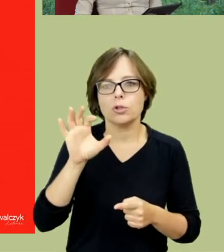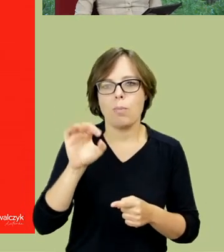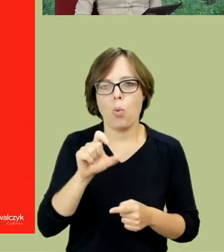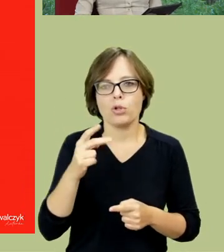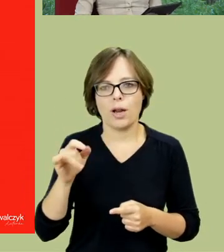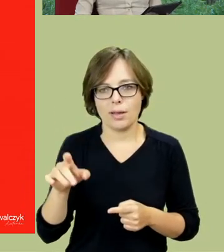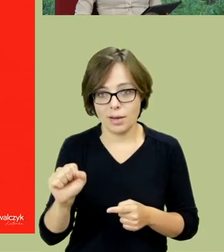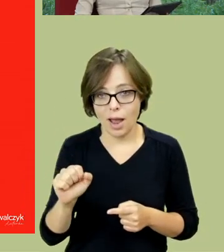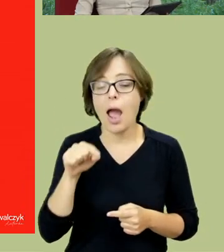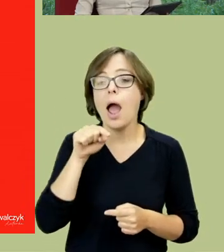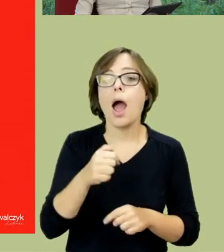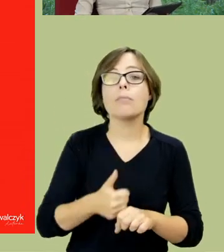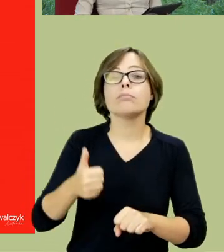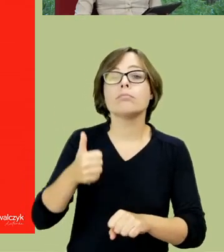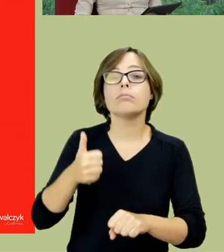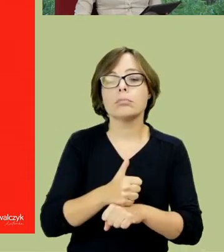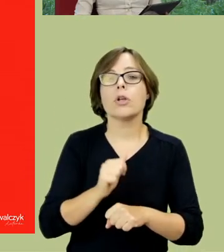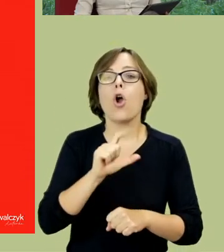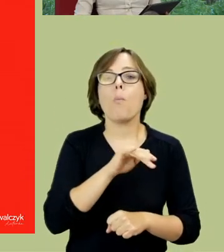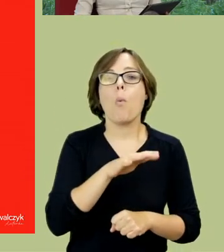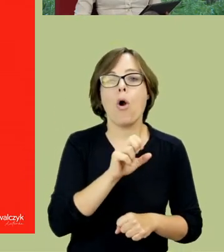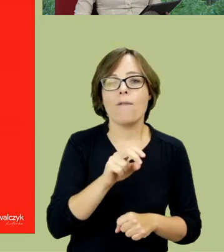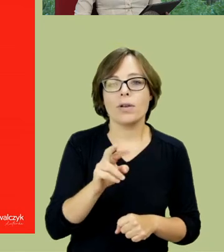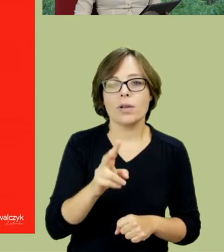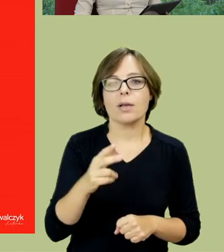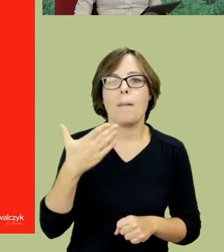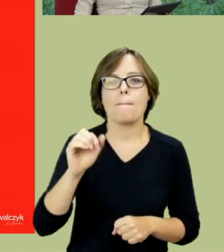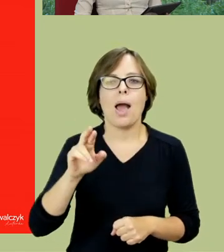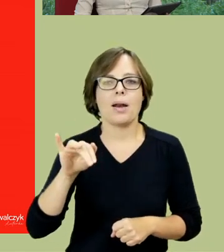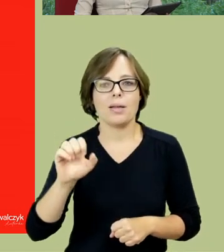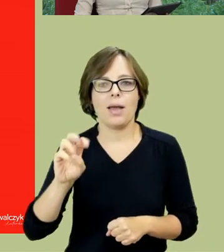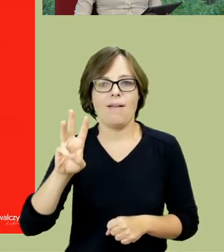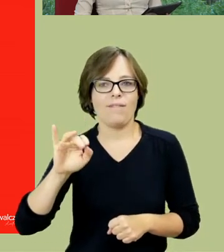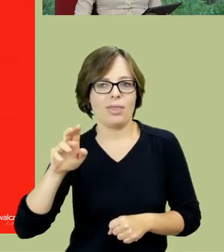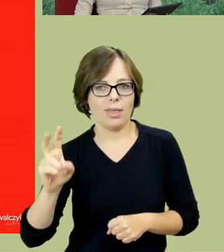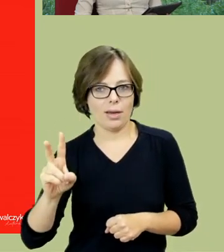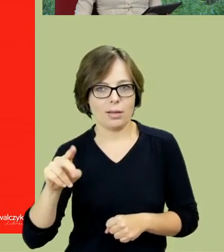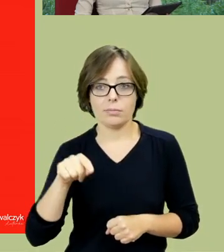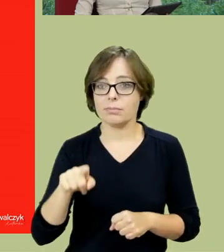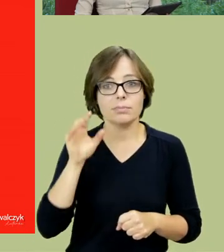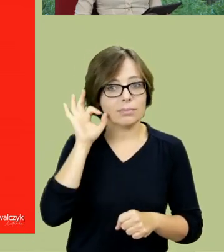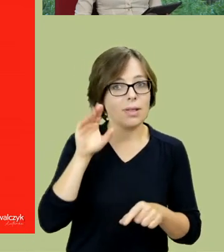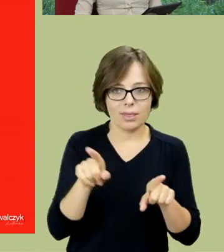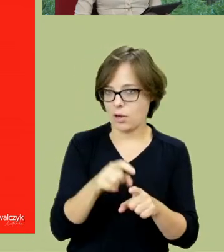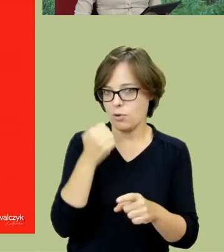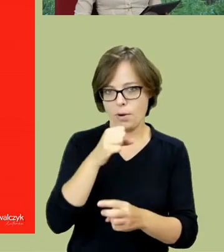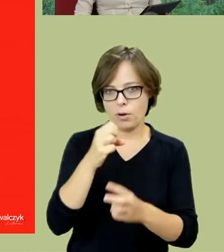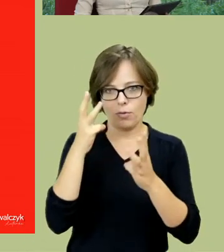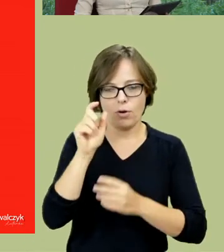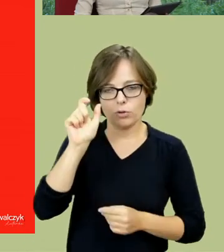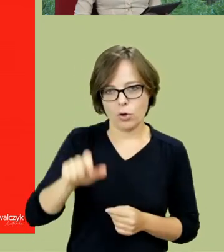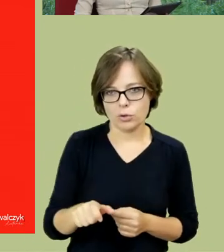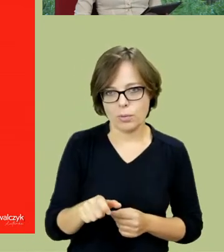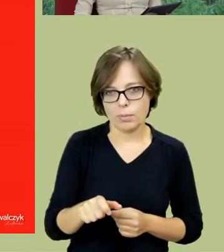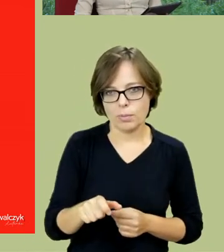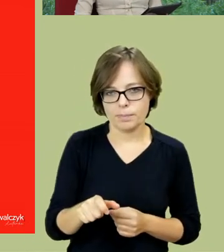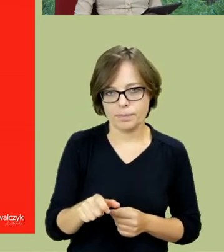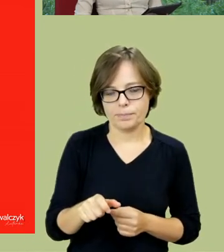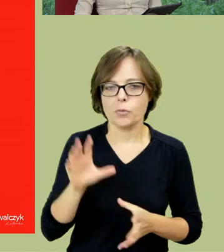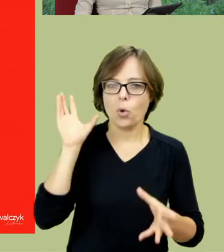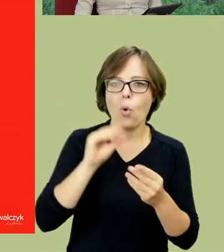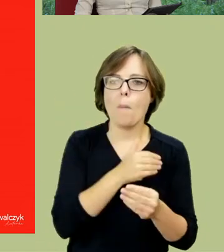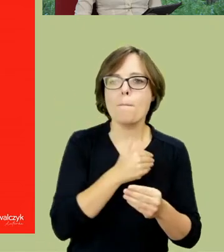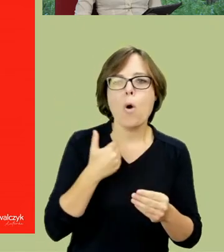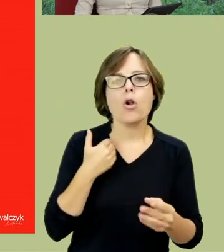kierowała pułkownik Maria Witek. To też jest niezwykle ważne nazwisko w militarnej historii